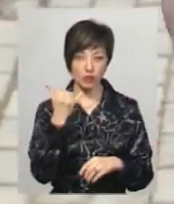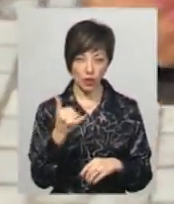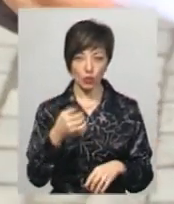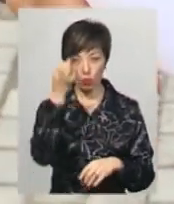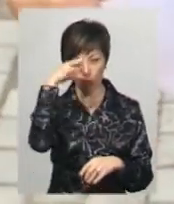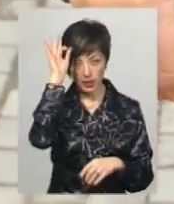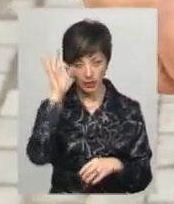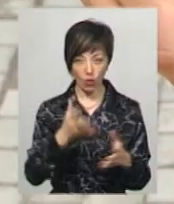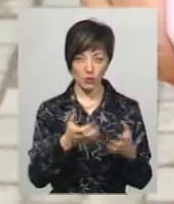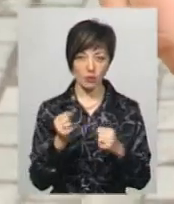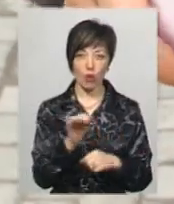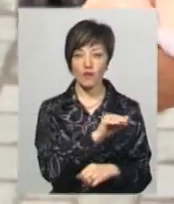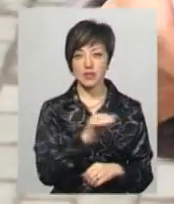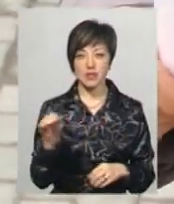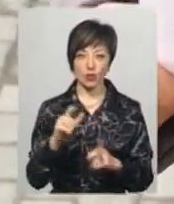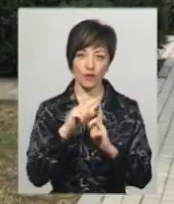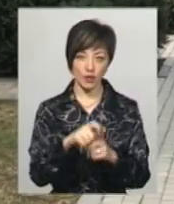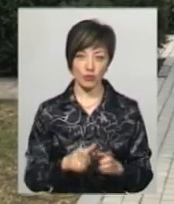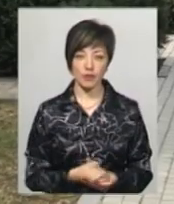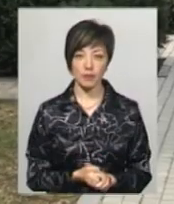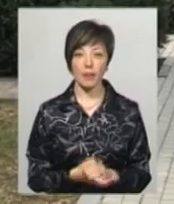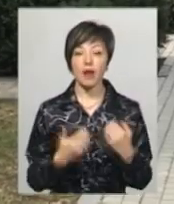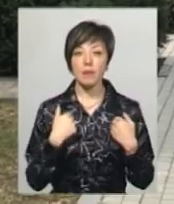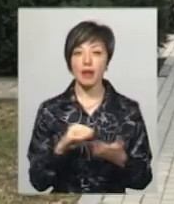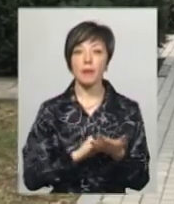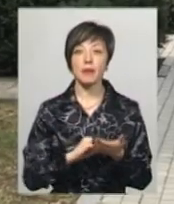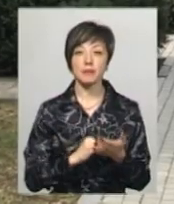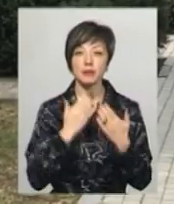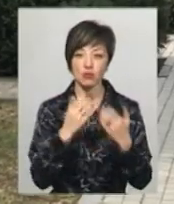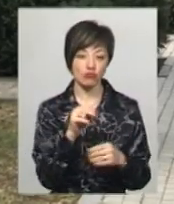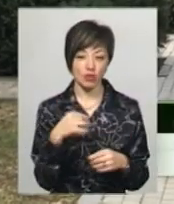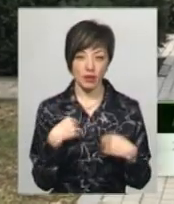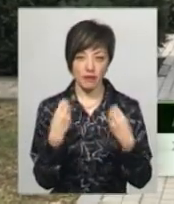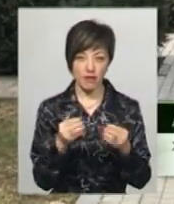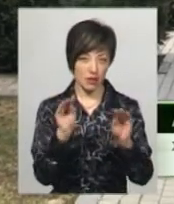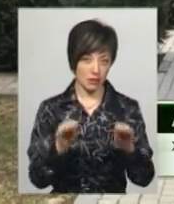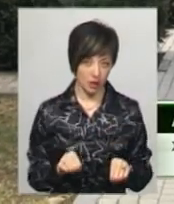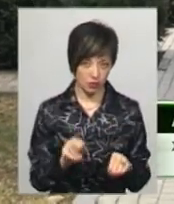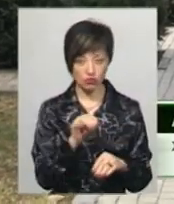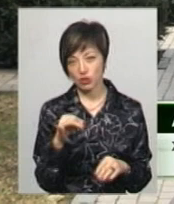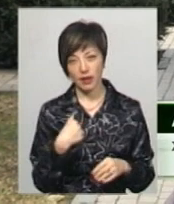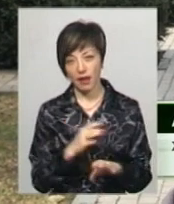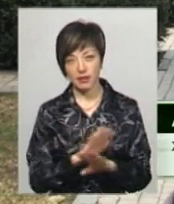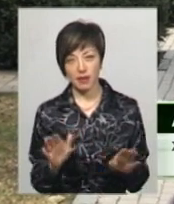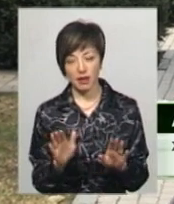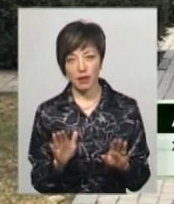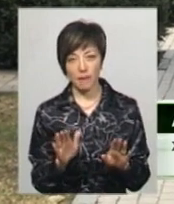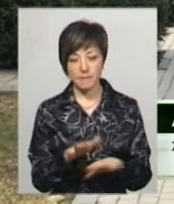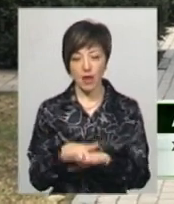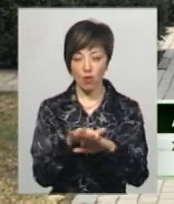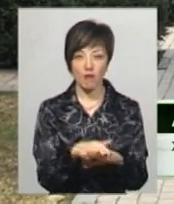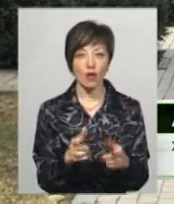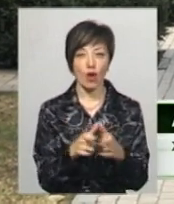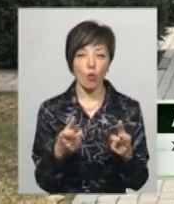до поліції та отримала офіційну відповідь. Мене перепитали, чи я не давала якісь дані, чи я не перераховувала